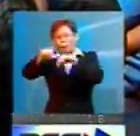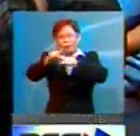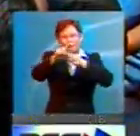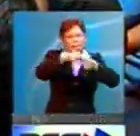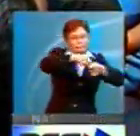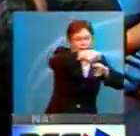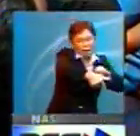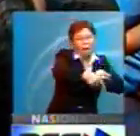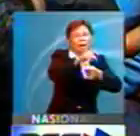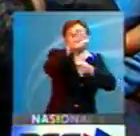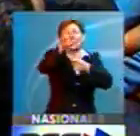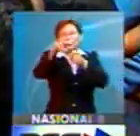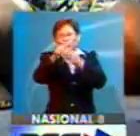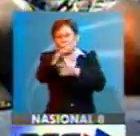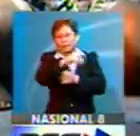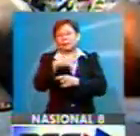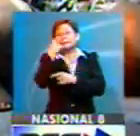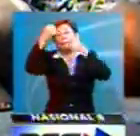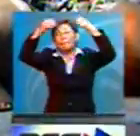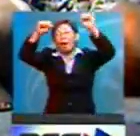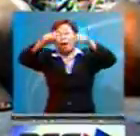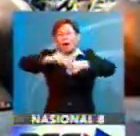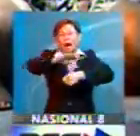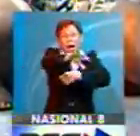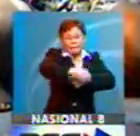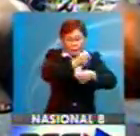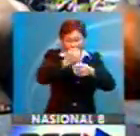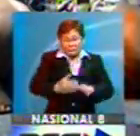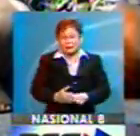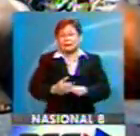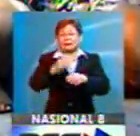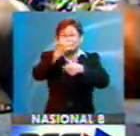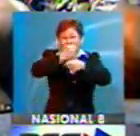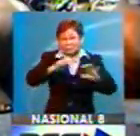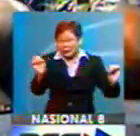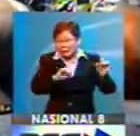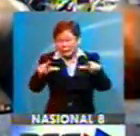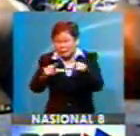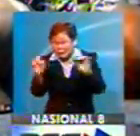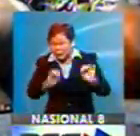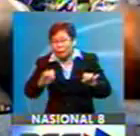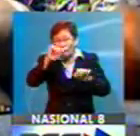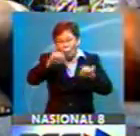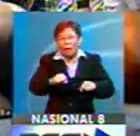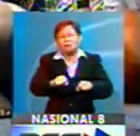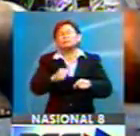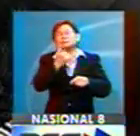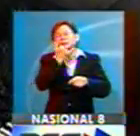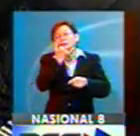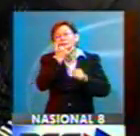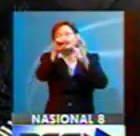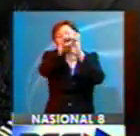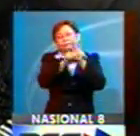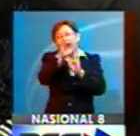didenda RM5,000. Manakala bagi majikan yang menggaji mereka secara haram tanpa permit yang sah, boleh disabitkan kesalahan di bawah